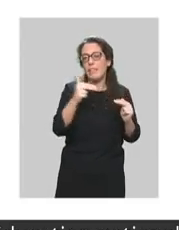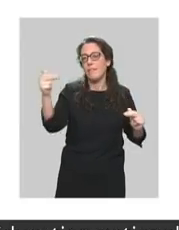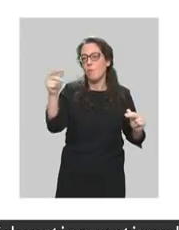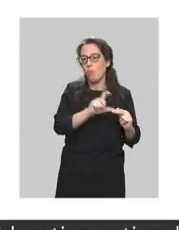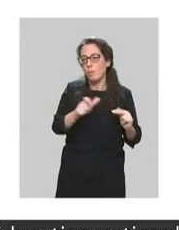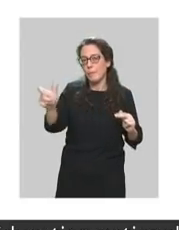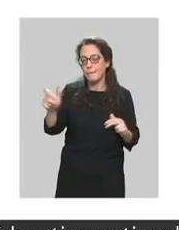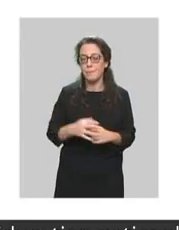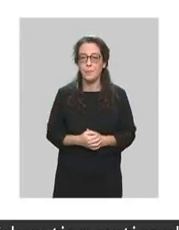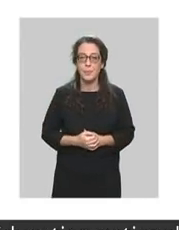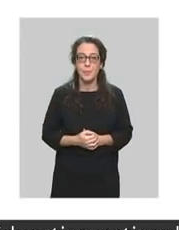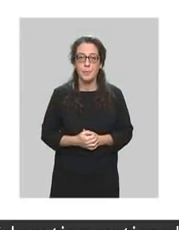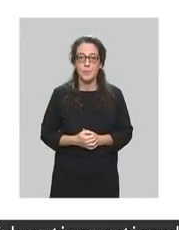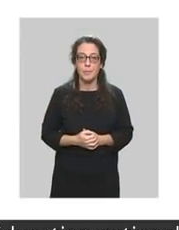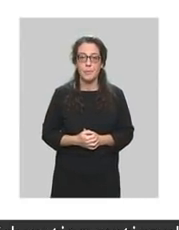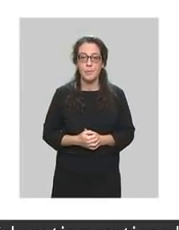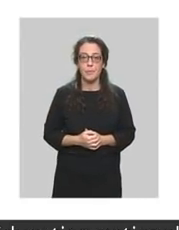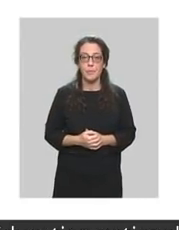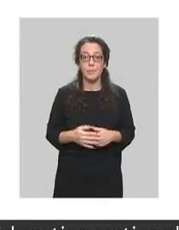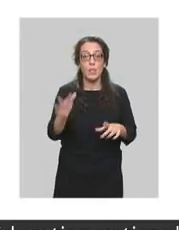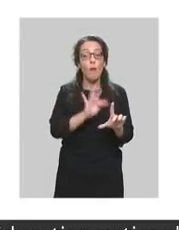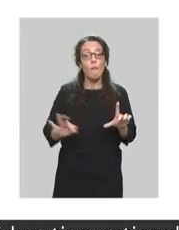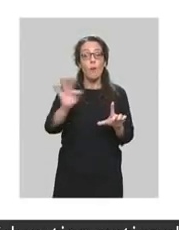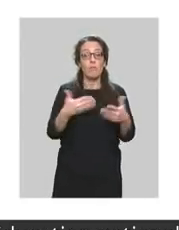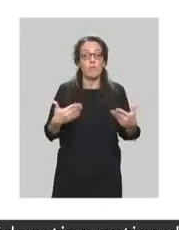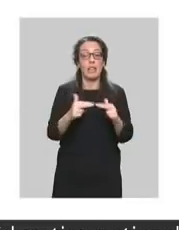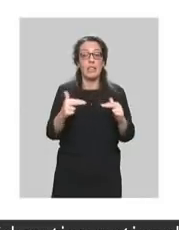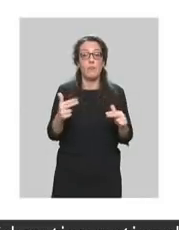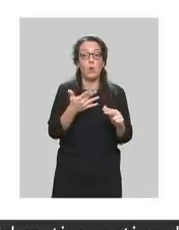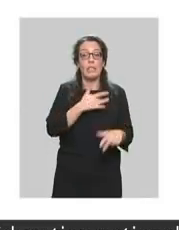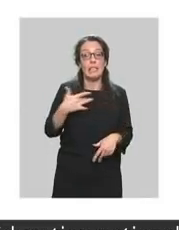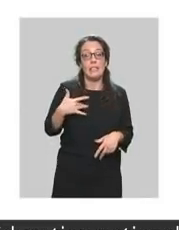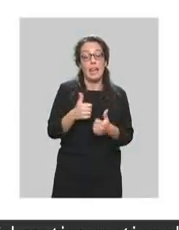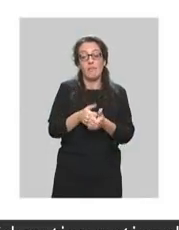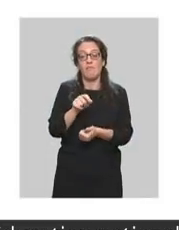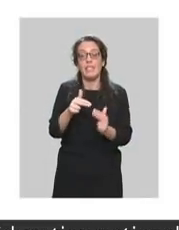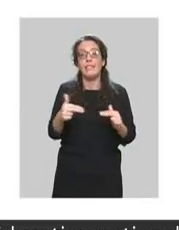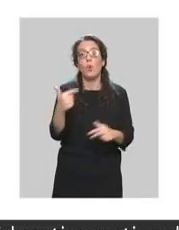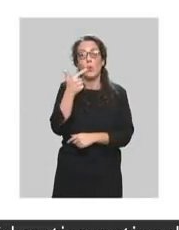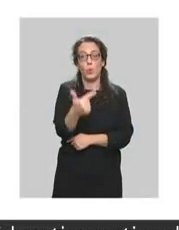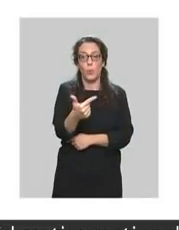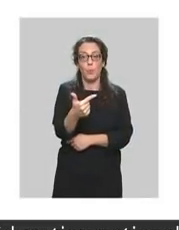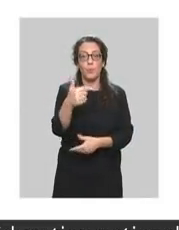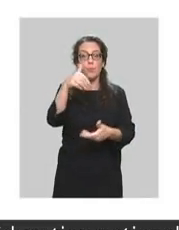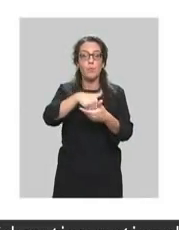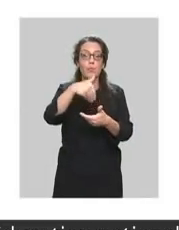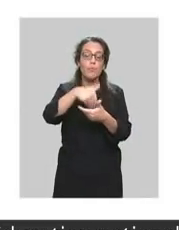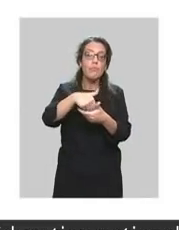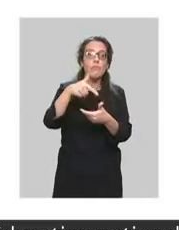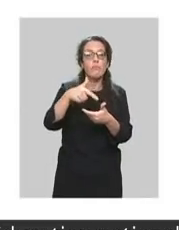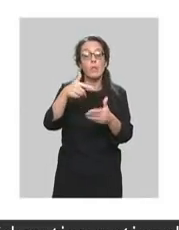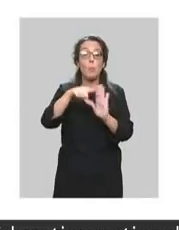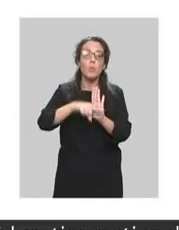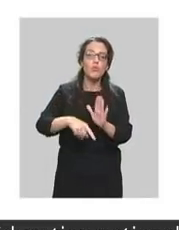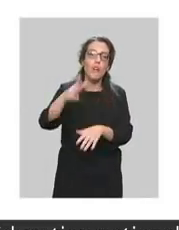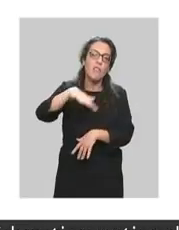Le protocole sanitaire qui s'applique en métropole actuellement est de niveau 2 et il comprend des mesures dont certaines sont bien connues